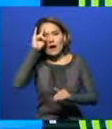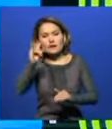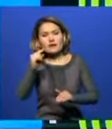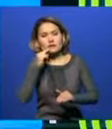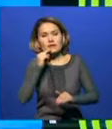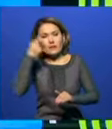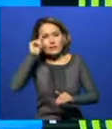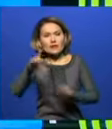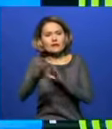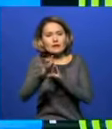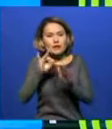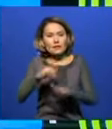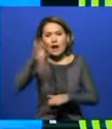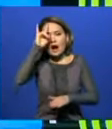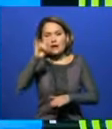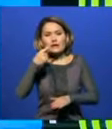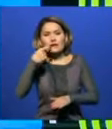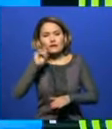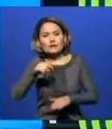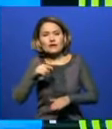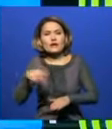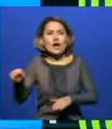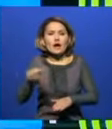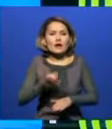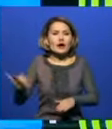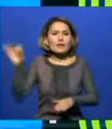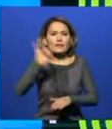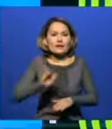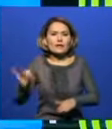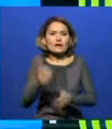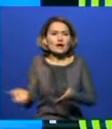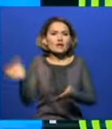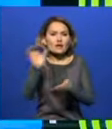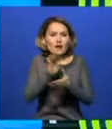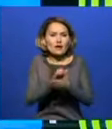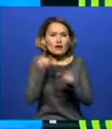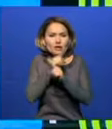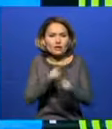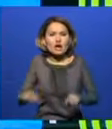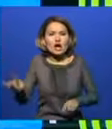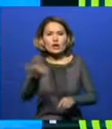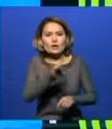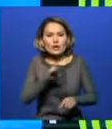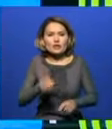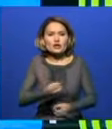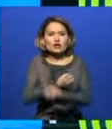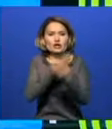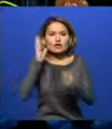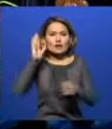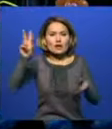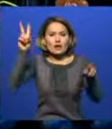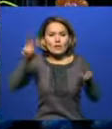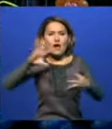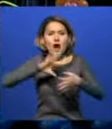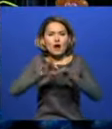ұлттарға қазақ халқының әдебиеті мен мәдениетін, салт-дәстүрін, тарихын таныту мақсатында республикалық жарқын болашақ олимпиадасы